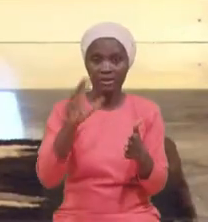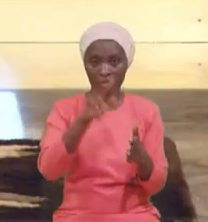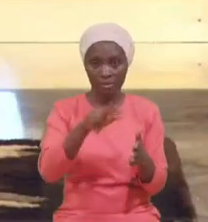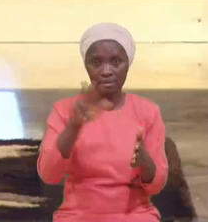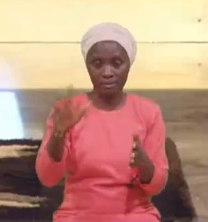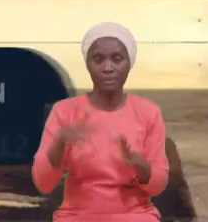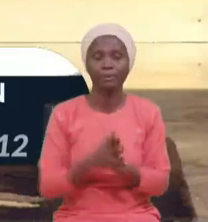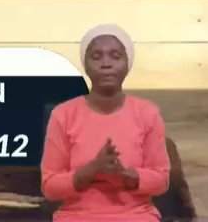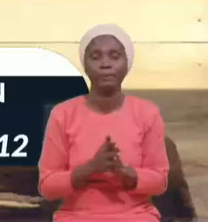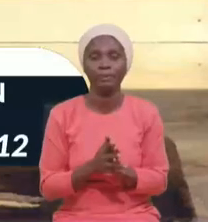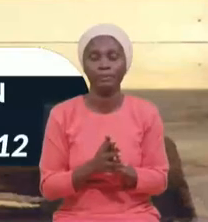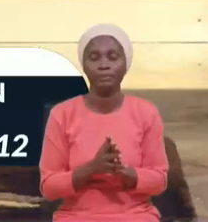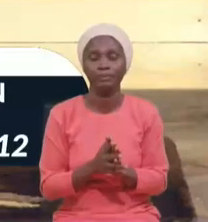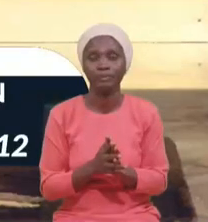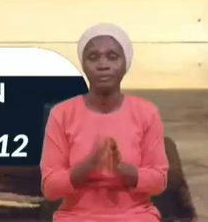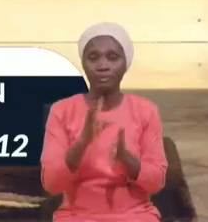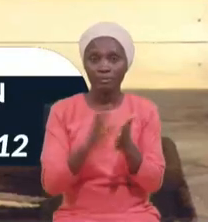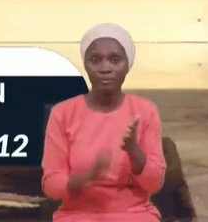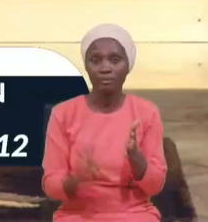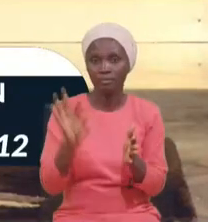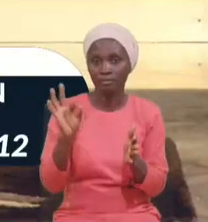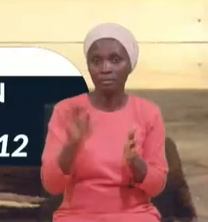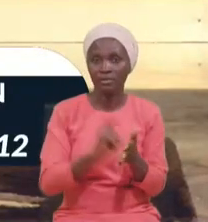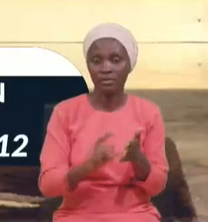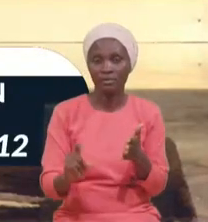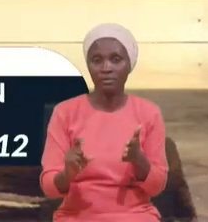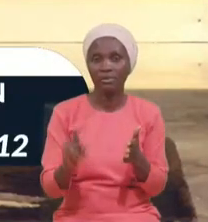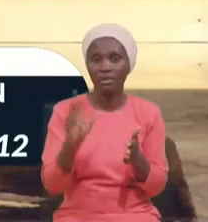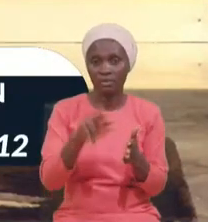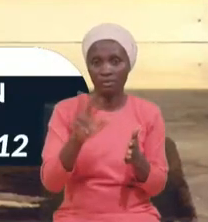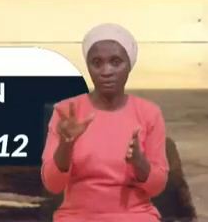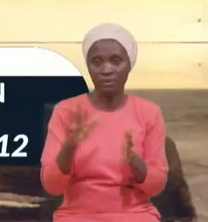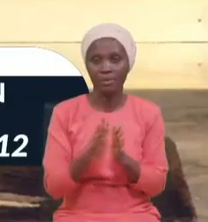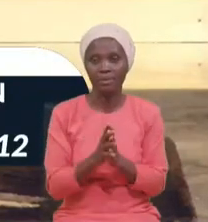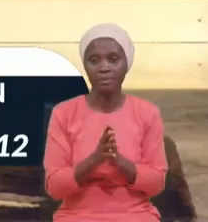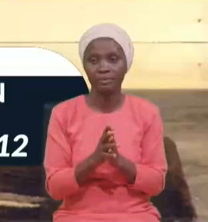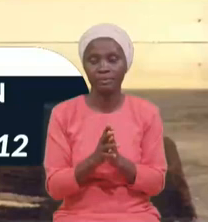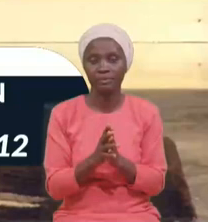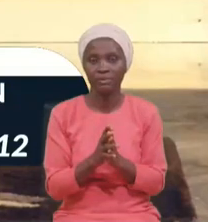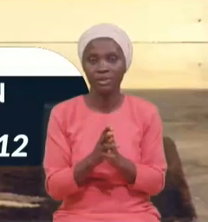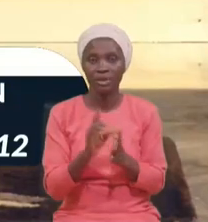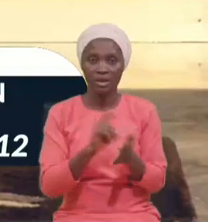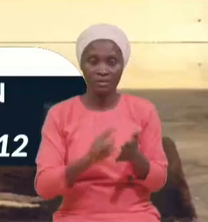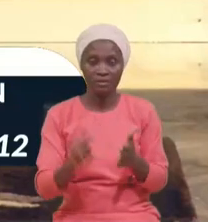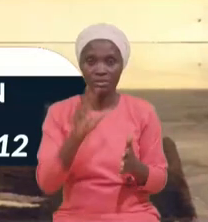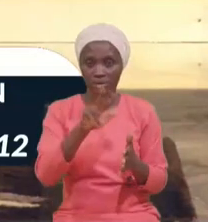Matthieu 9. Matthieu 9. Nous lisons le verset 33.